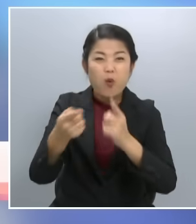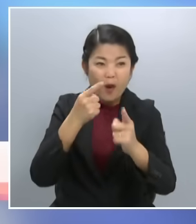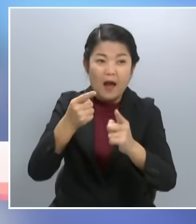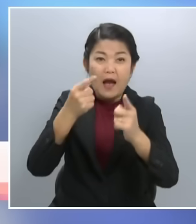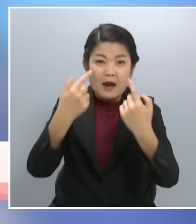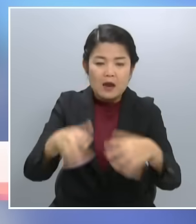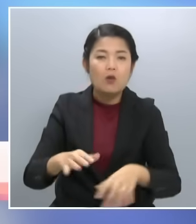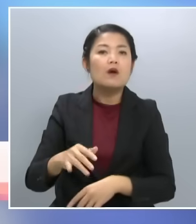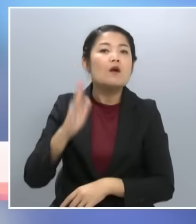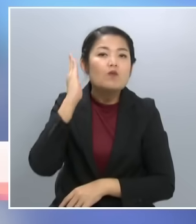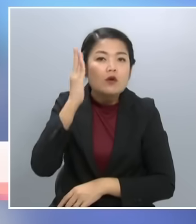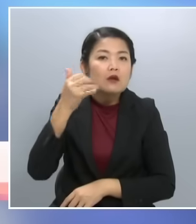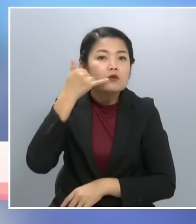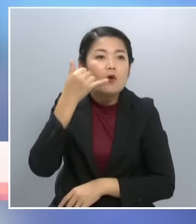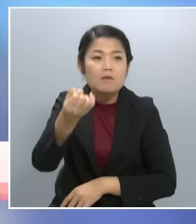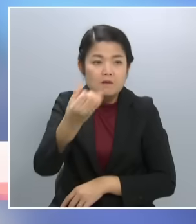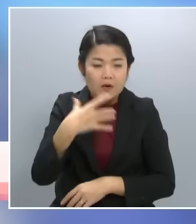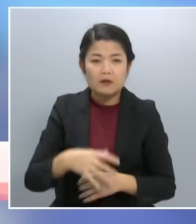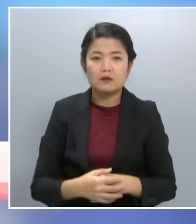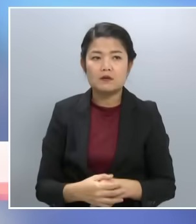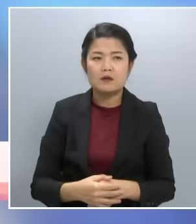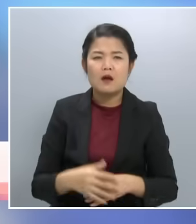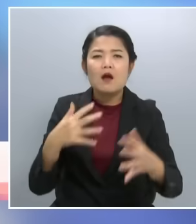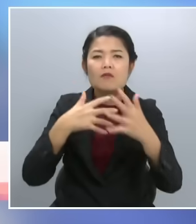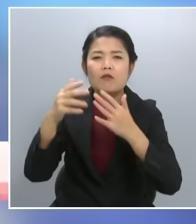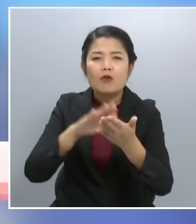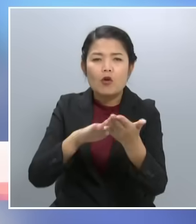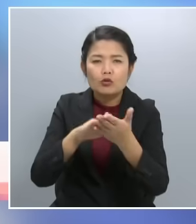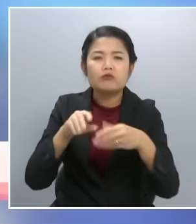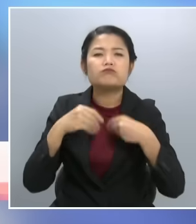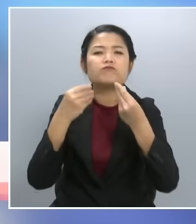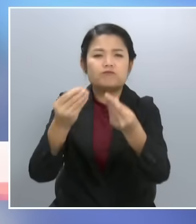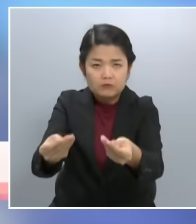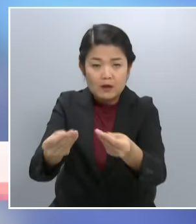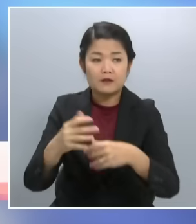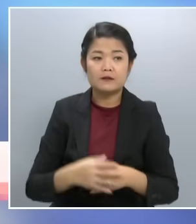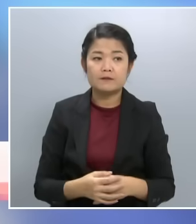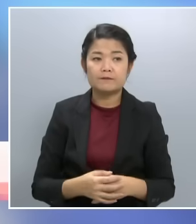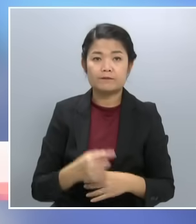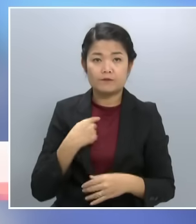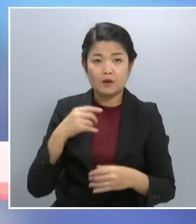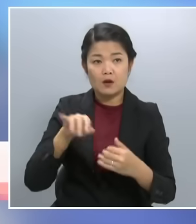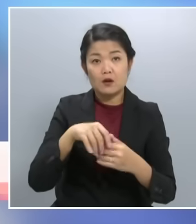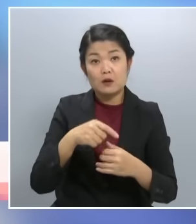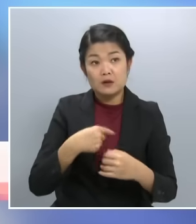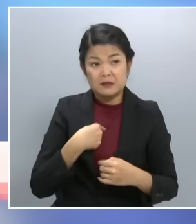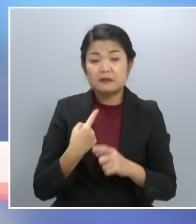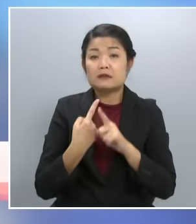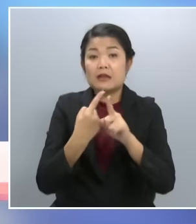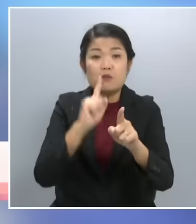นั้นโบ้ก็โทรมาหาว่าให้อโหสิกรรมให้โบ้ด้วยและบอกว่าจะตามแพรวไปเธอจึงบอก